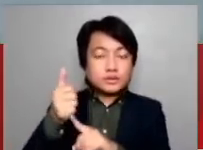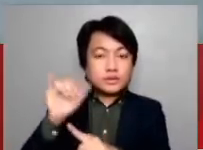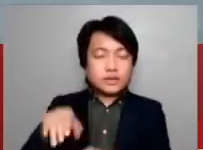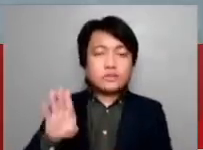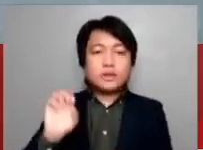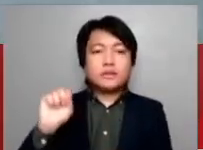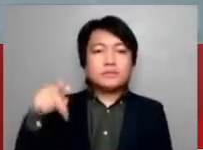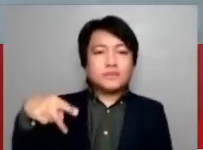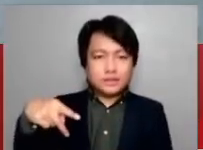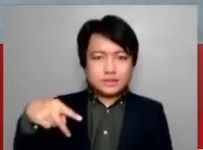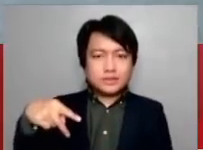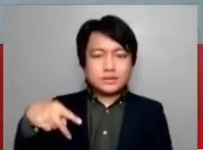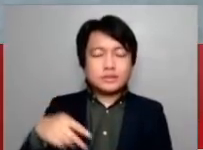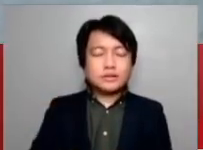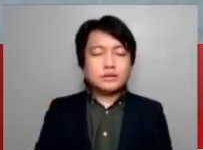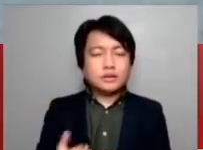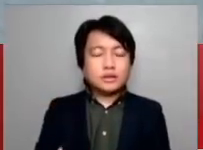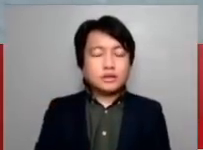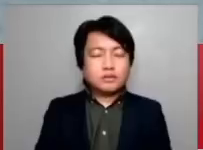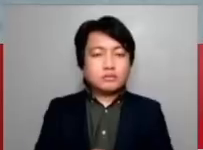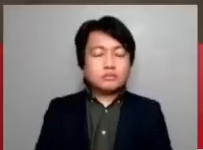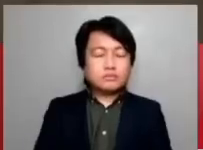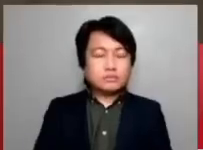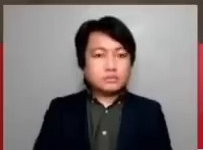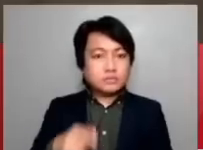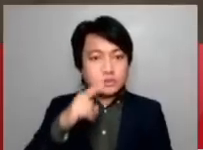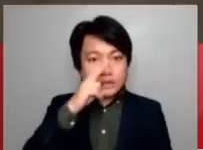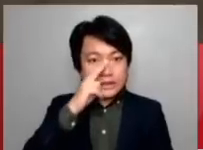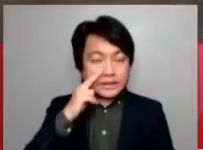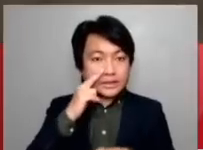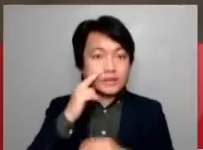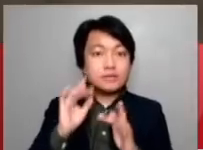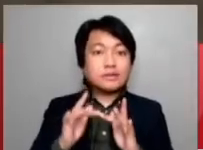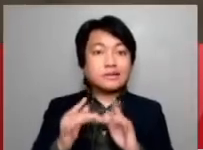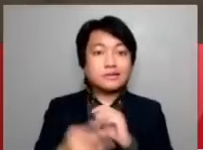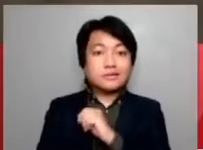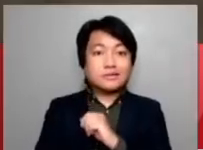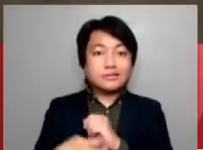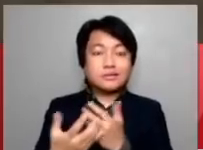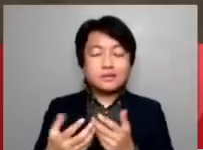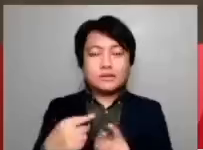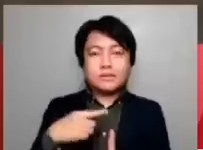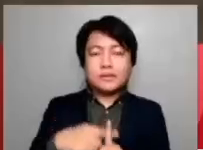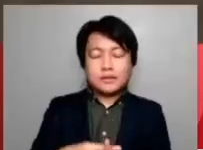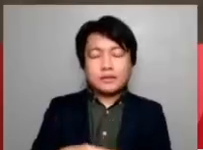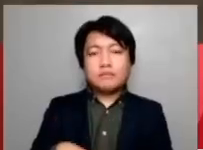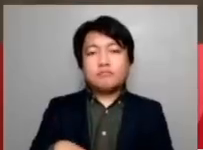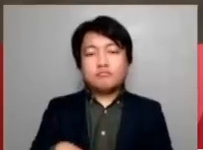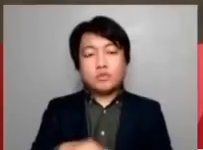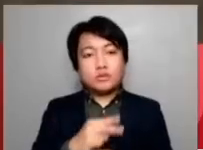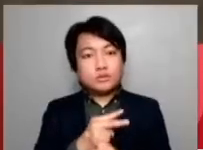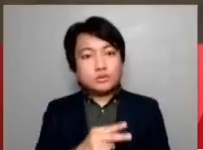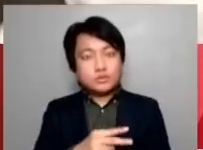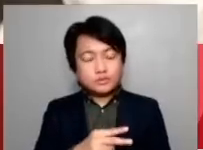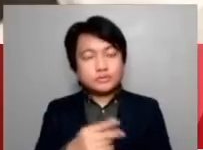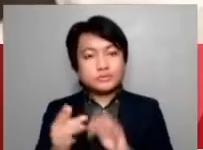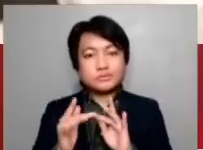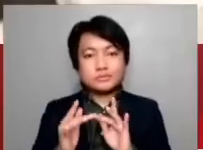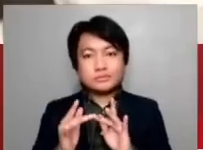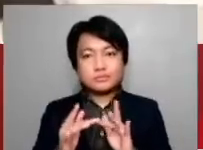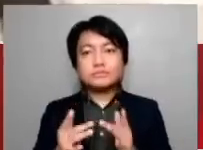ating Cybercrime Investigation Coordinating Center at saka kami, yung Cybersecurity Bureau, kasama na nung ibang law enforcement